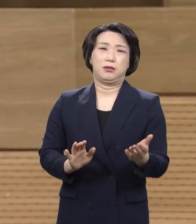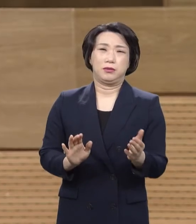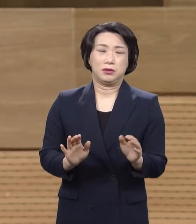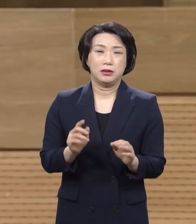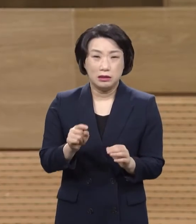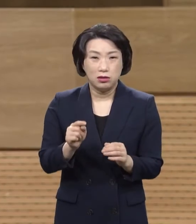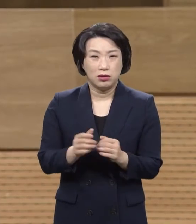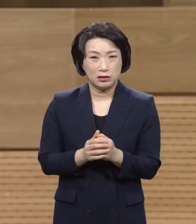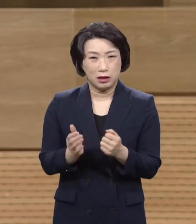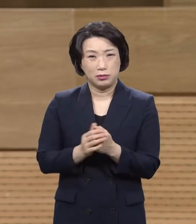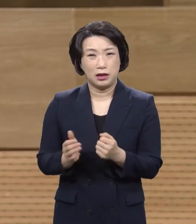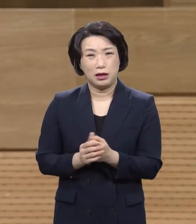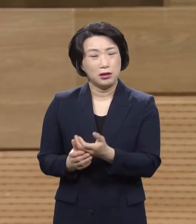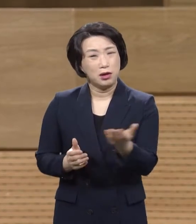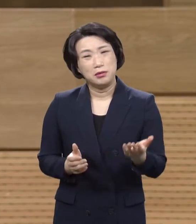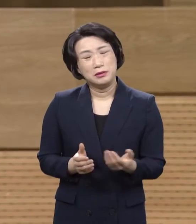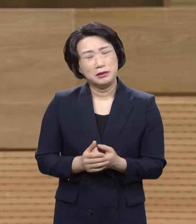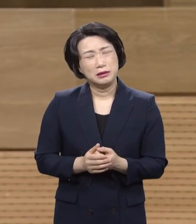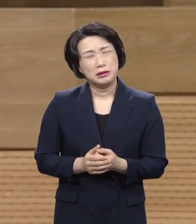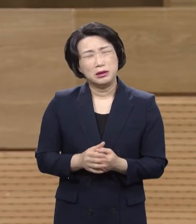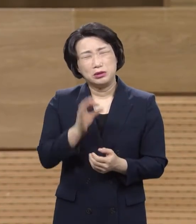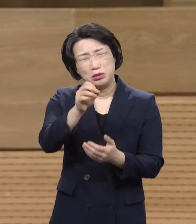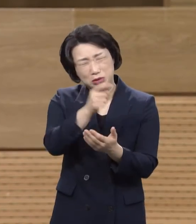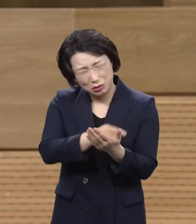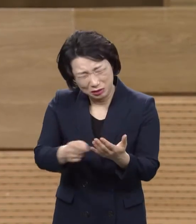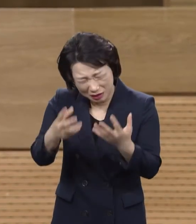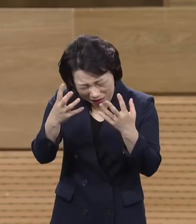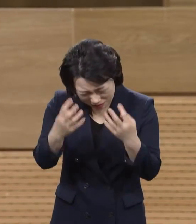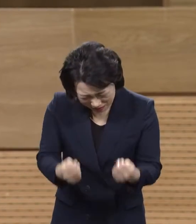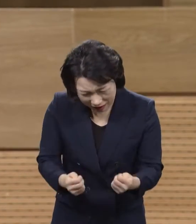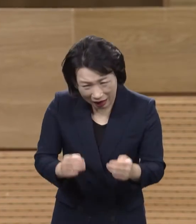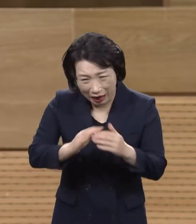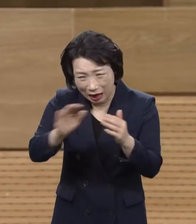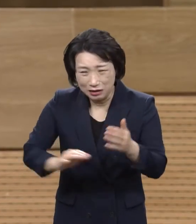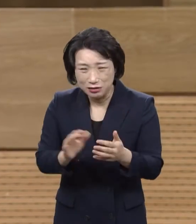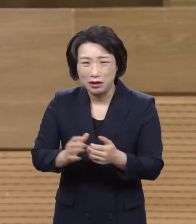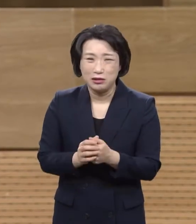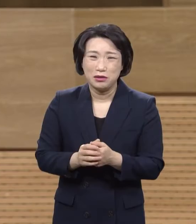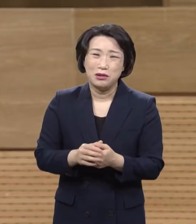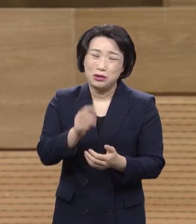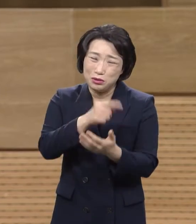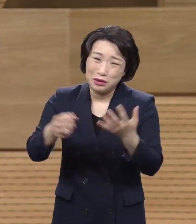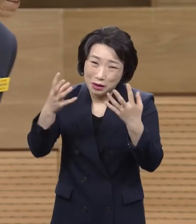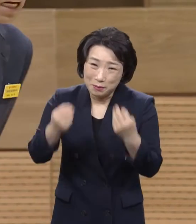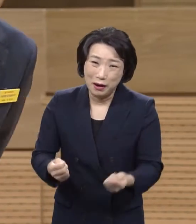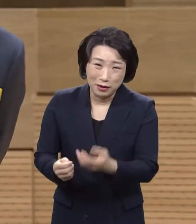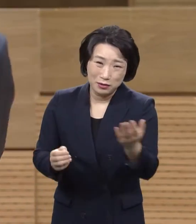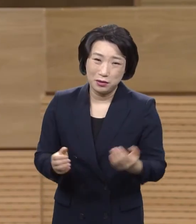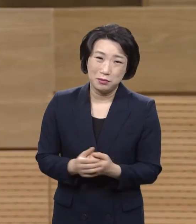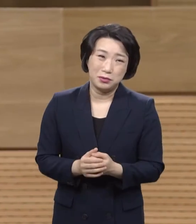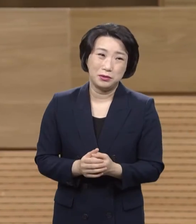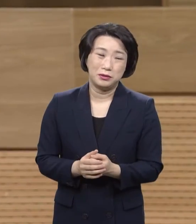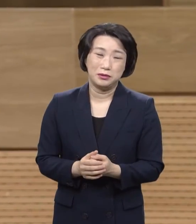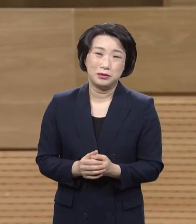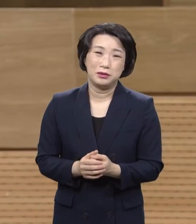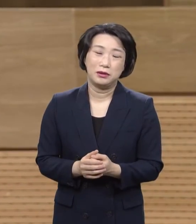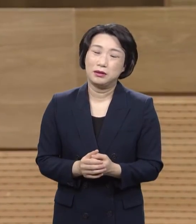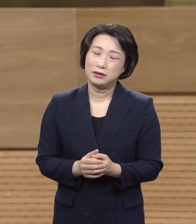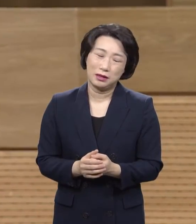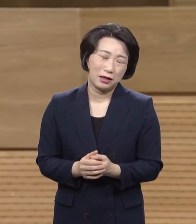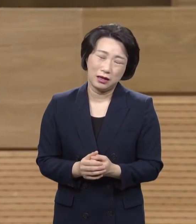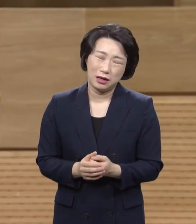그것 때문에 얼마나 경제적 손해요, 가정적 손해요. 그리고 얼마나 많은